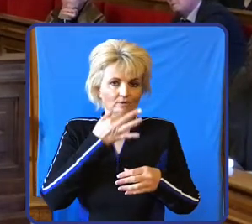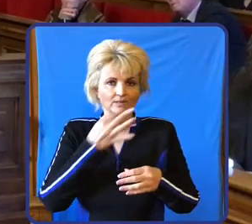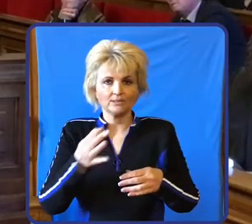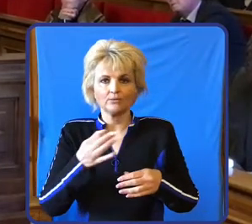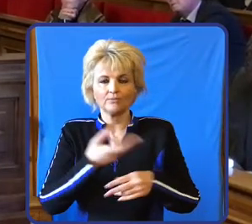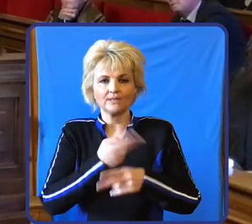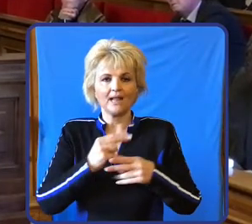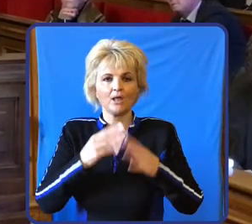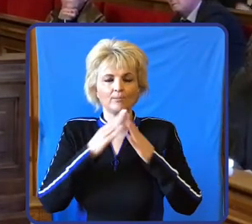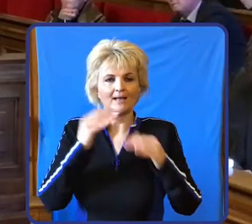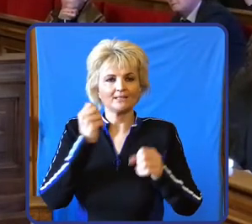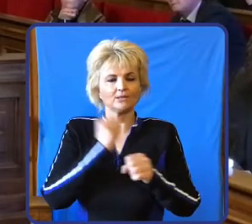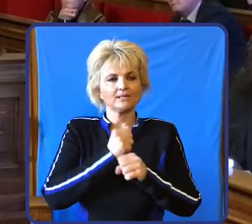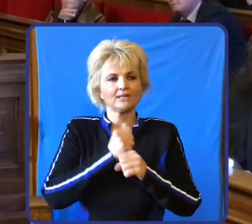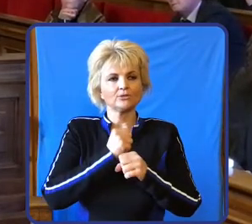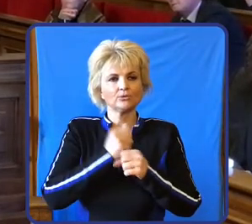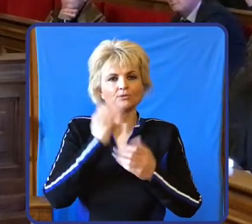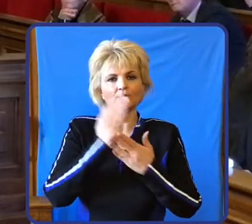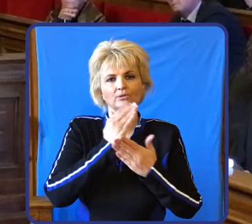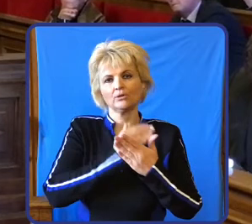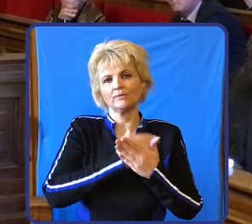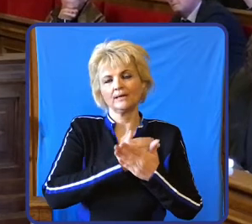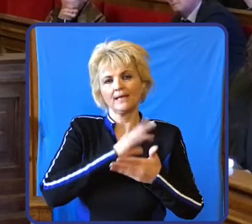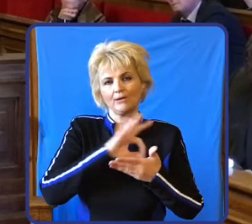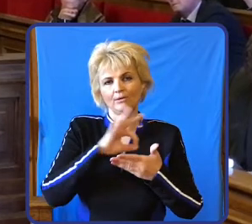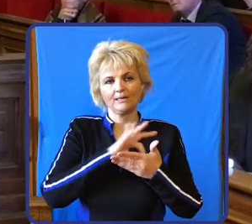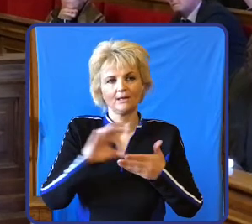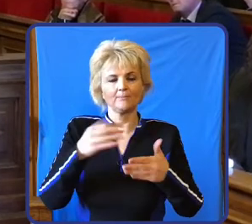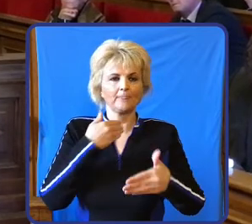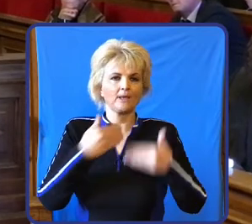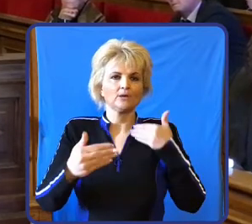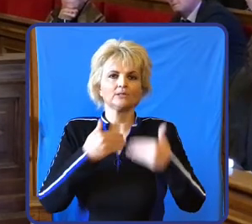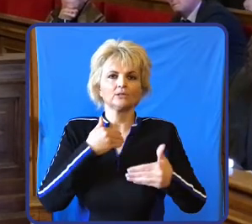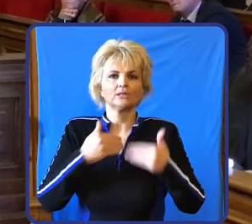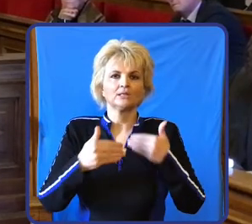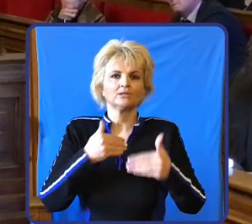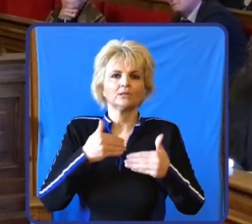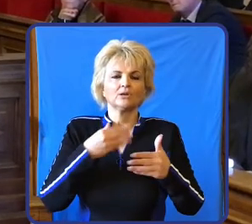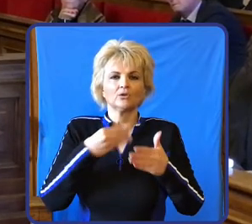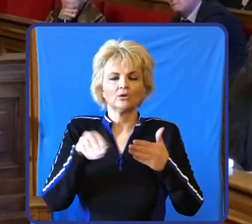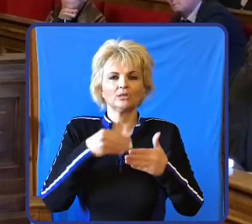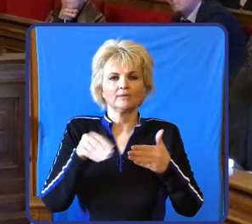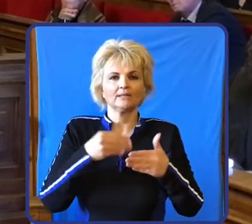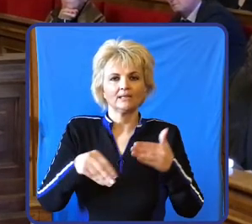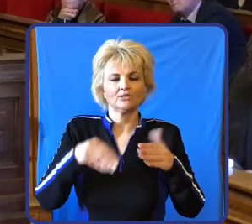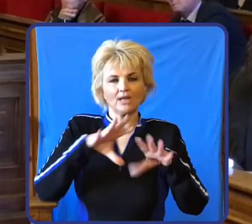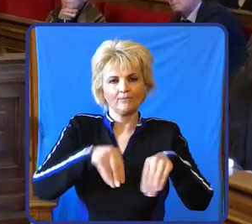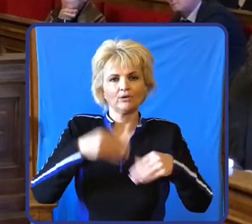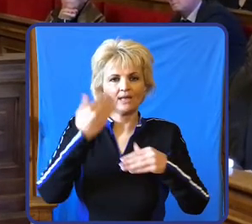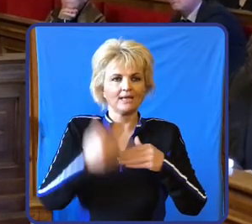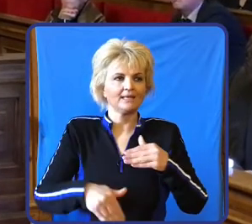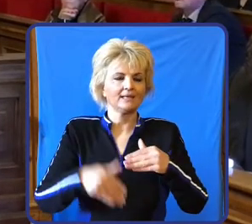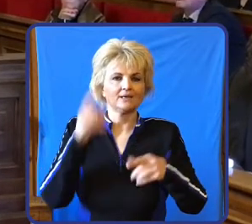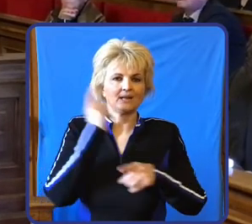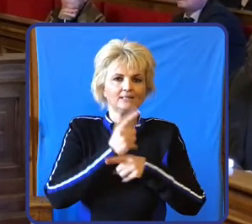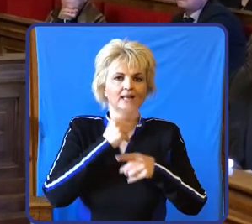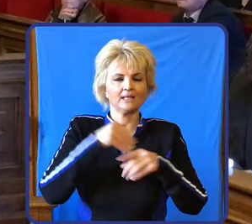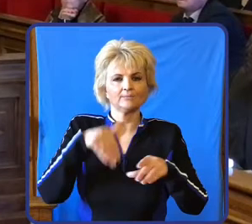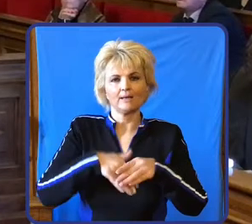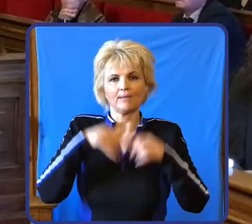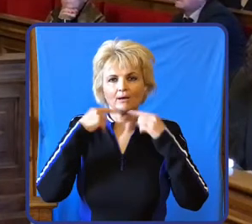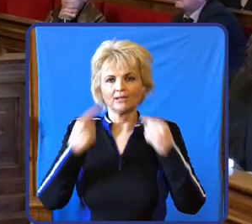Az államháztartásról szóló törvény előírja, hogy a közgyűlés legkésőbb a költségvetés elfogadásáig rendeletben határozza meg